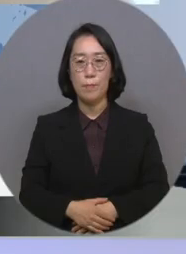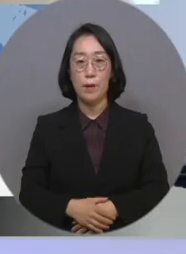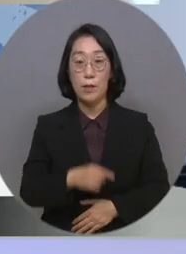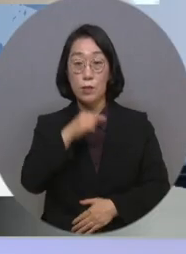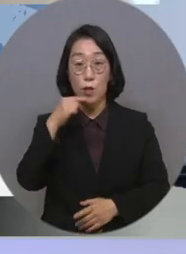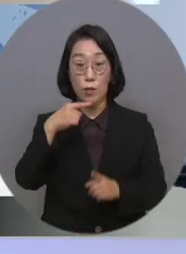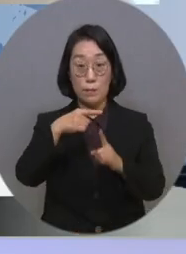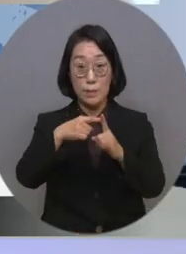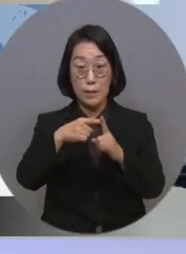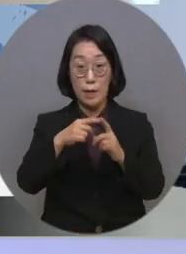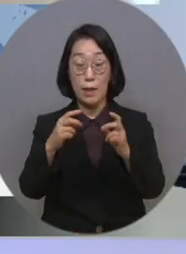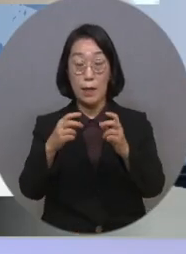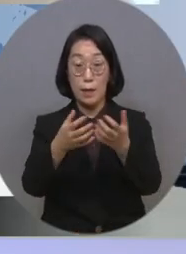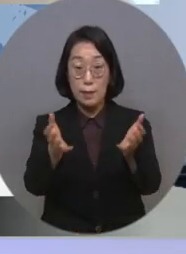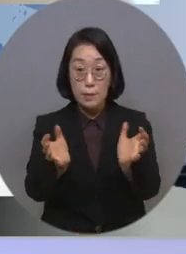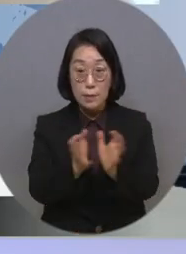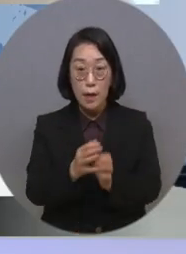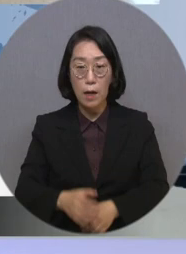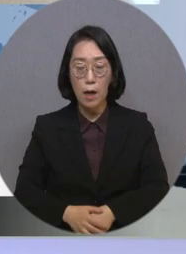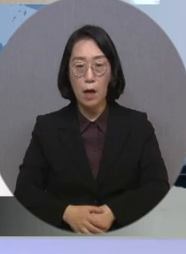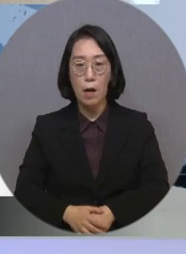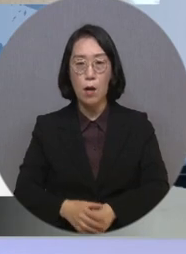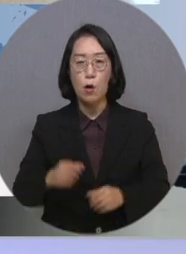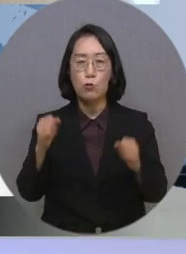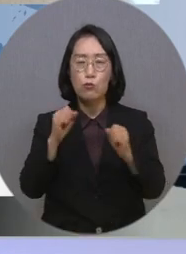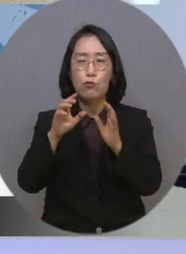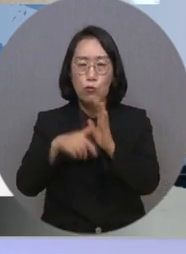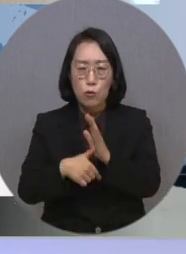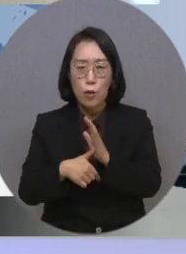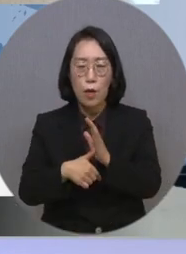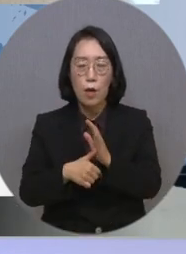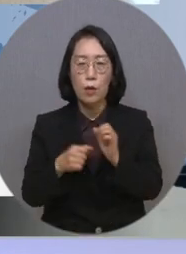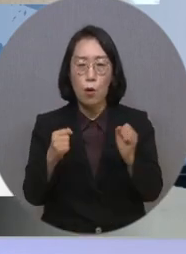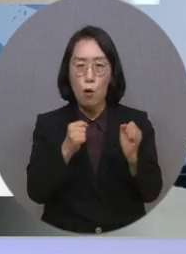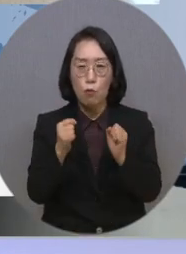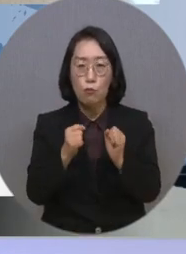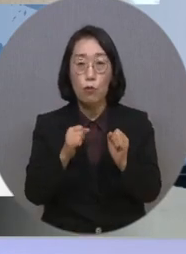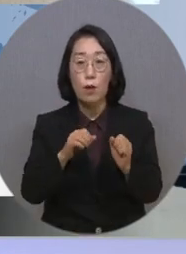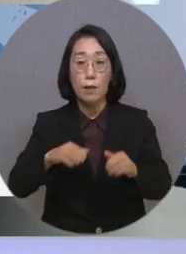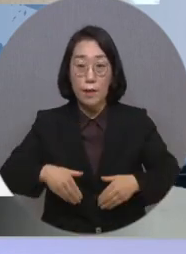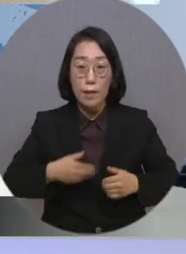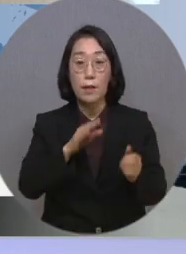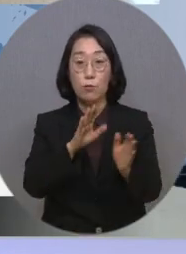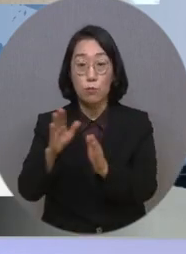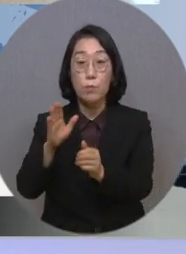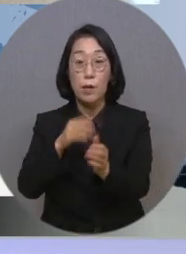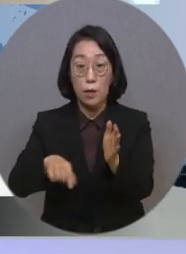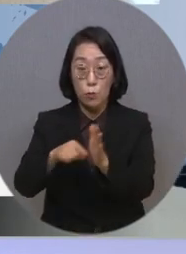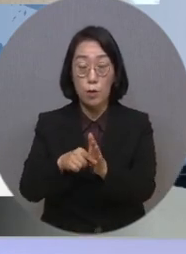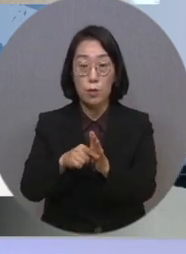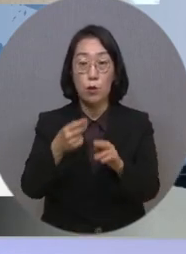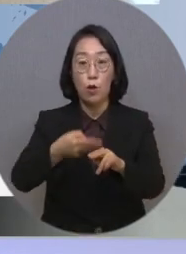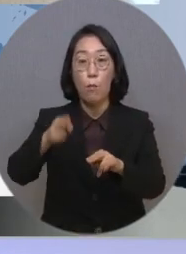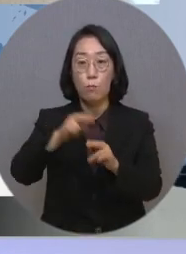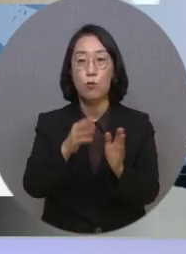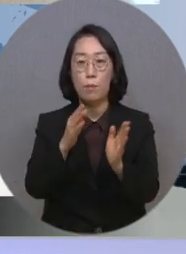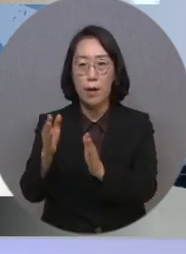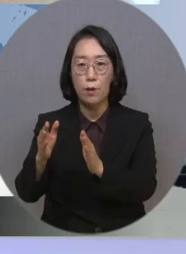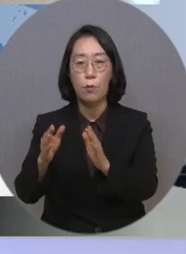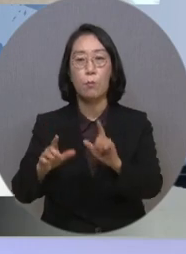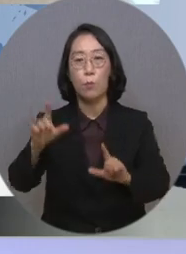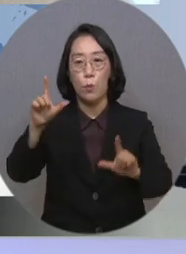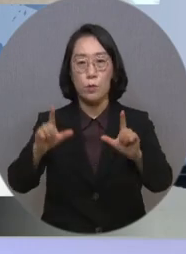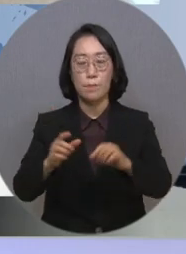대한적십자사 부산지사가 이웃들이 추운 날씨에 따뜻한 월동 준비를 할 수 있도록 사랑의 선물을 전하는 행사를